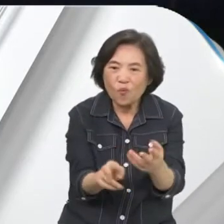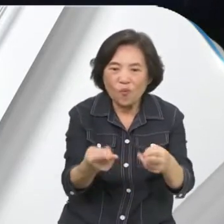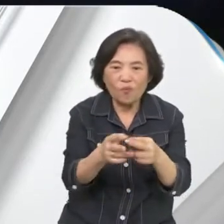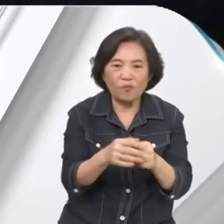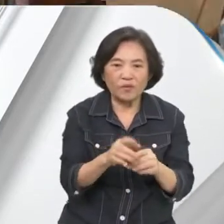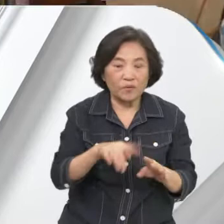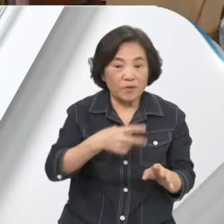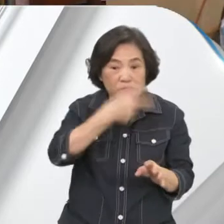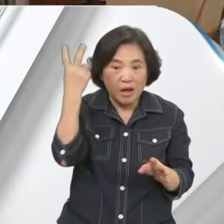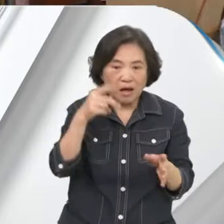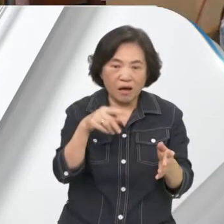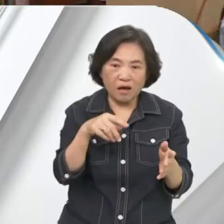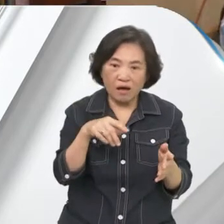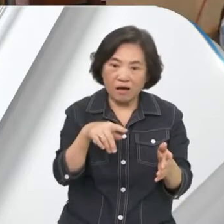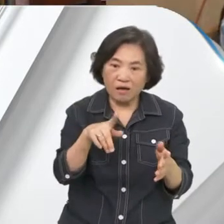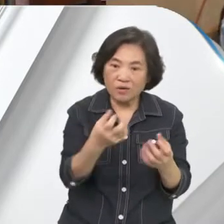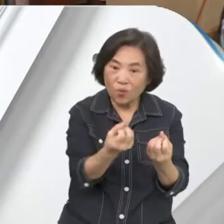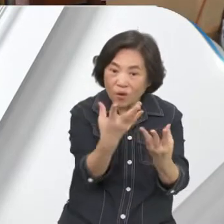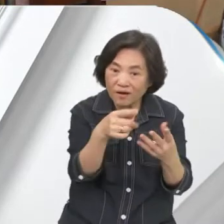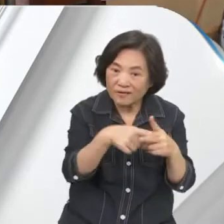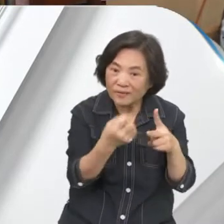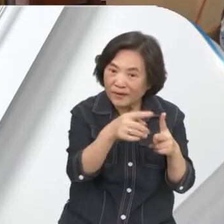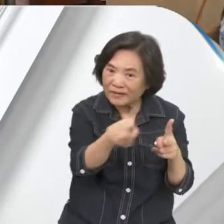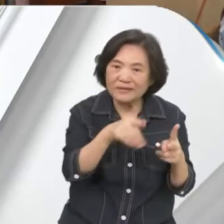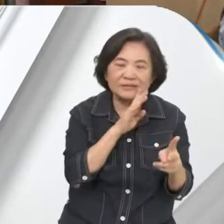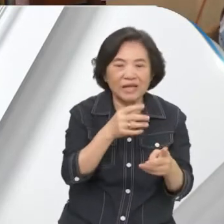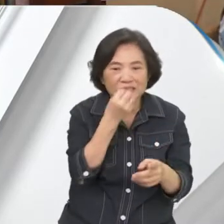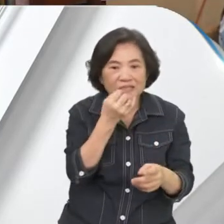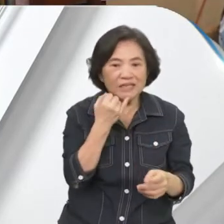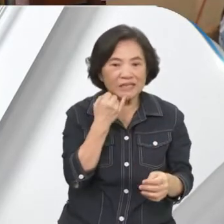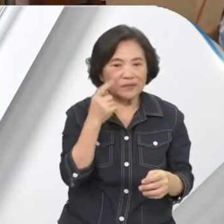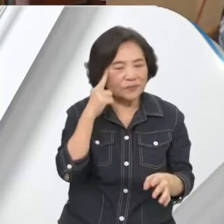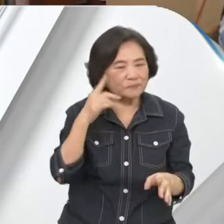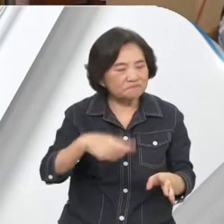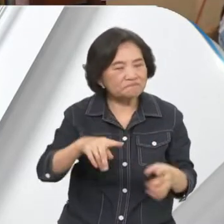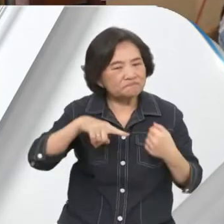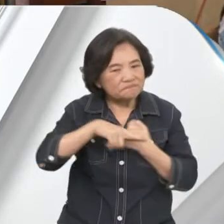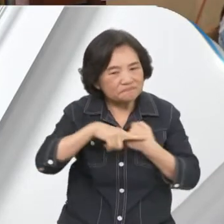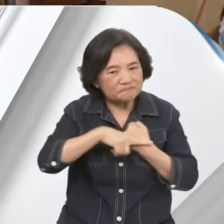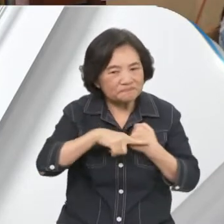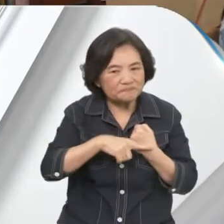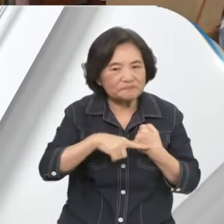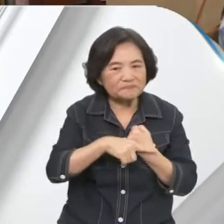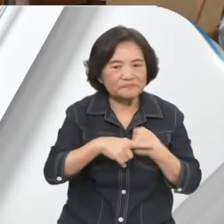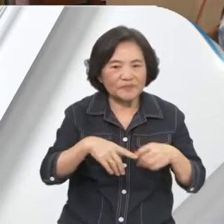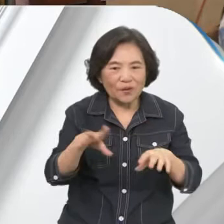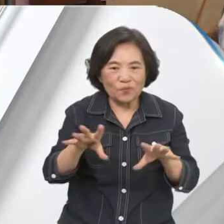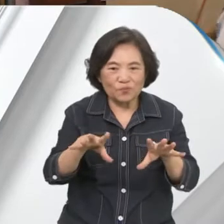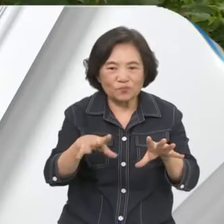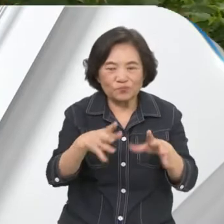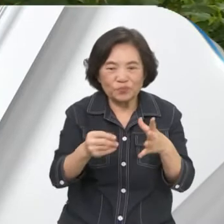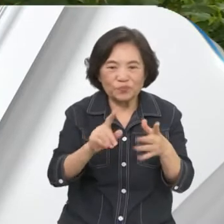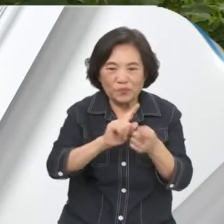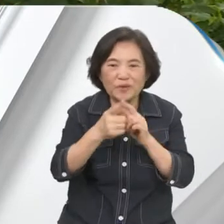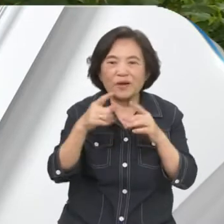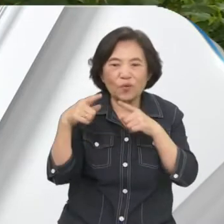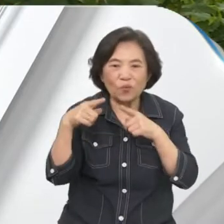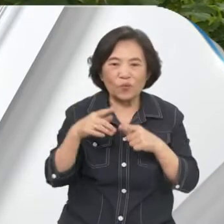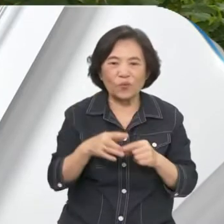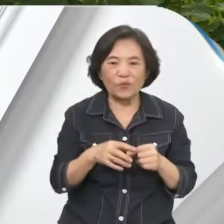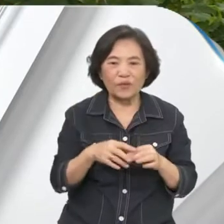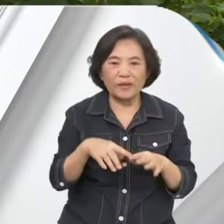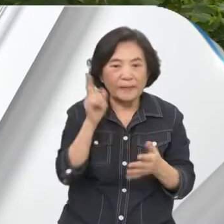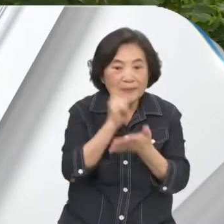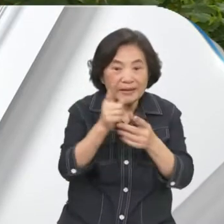说，它是可以一个吃的一个东西这样，那我们就自己研发，然后萃取它的精力，然后把它做成蛋糕。 每年定期去